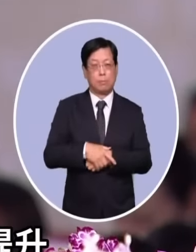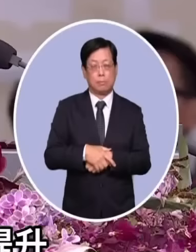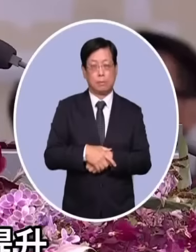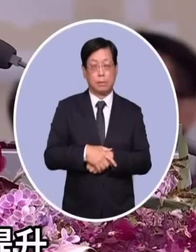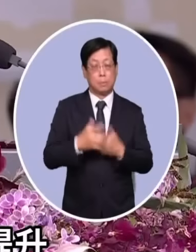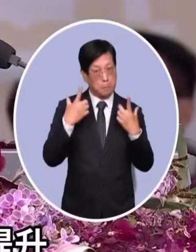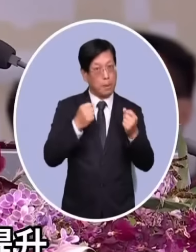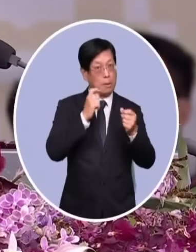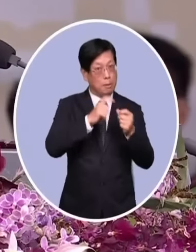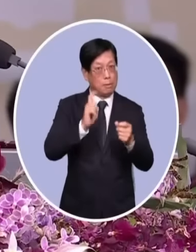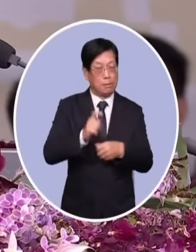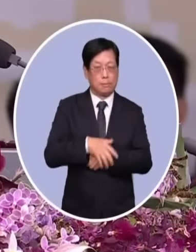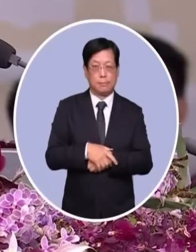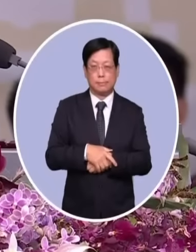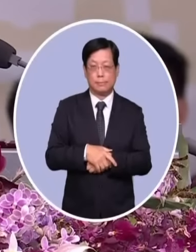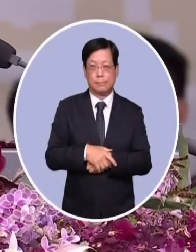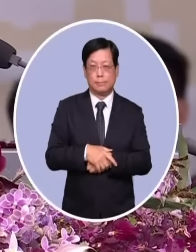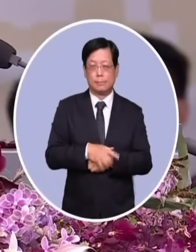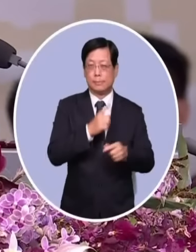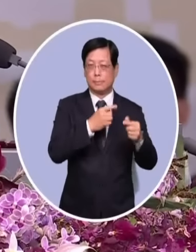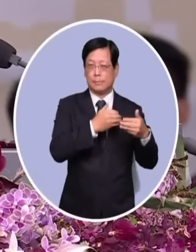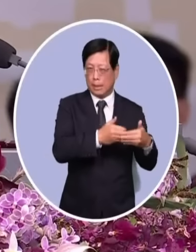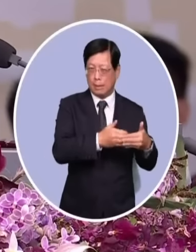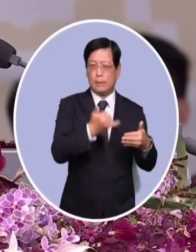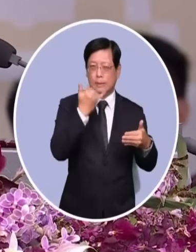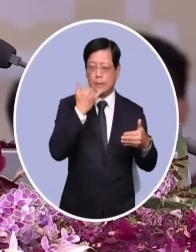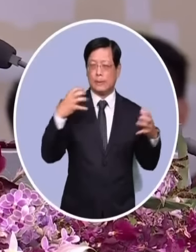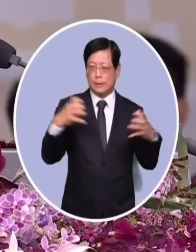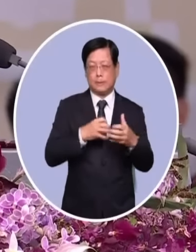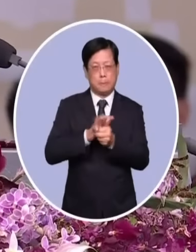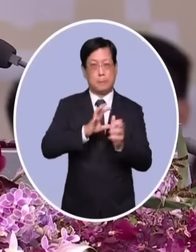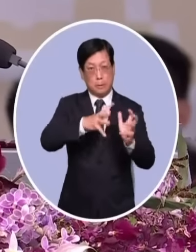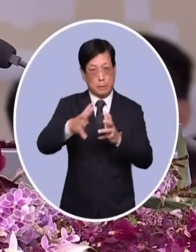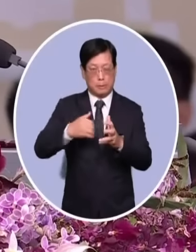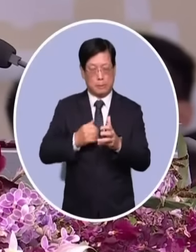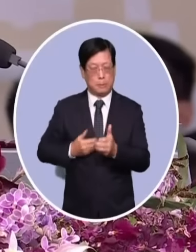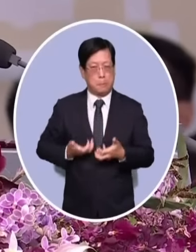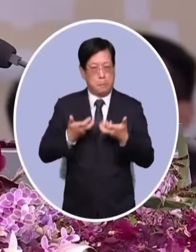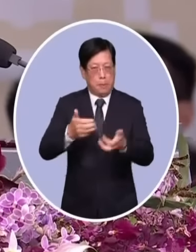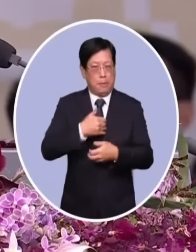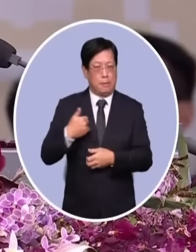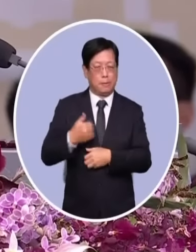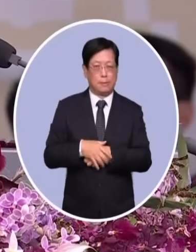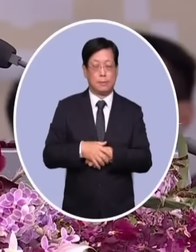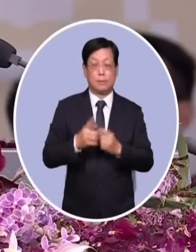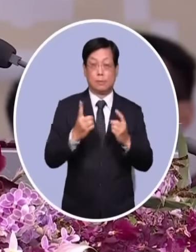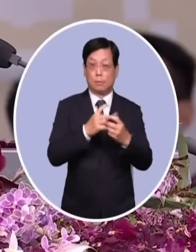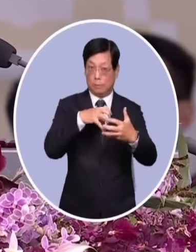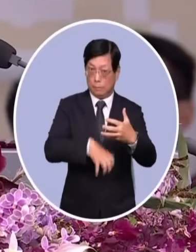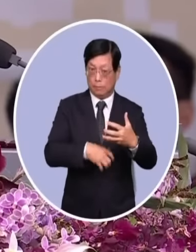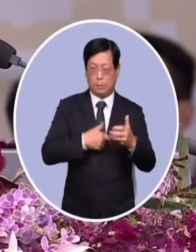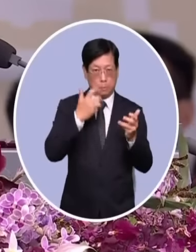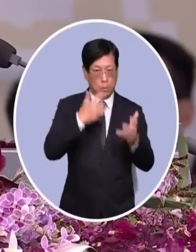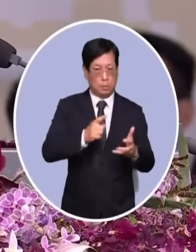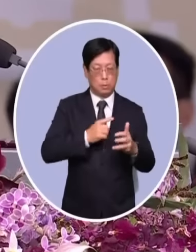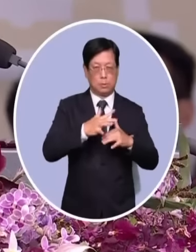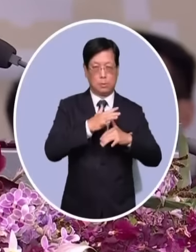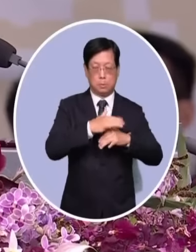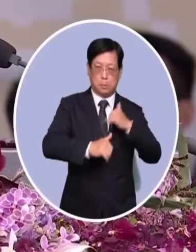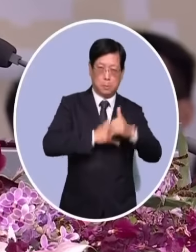非就是期待中国一起为世界带来贡献，对内重视民